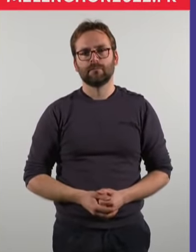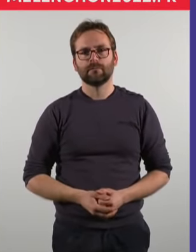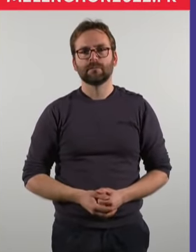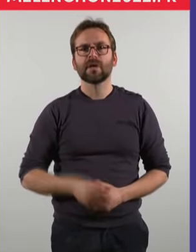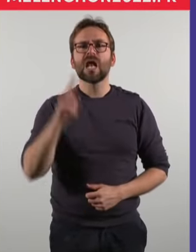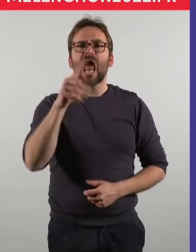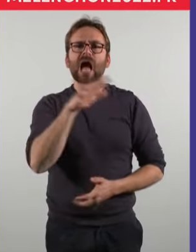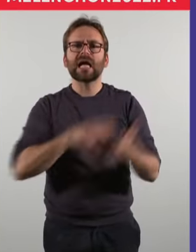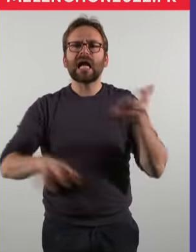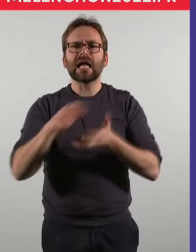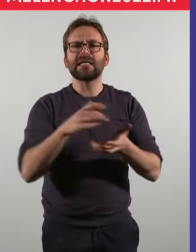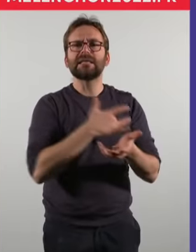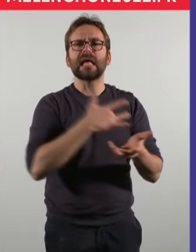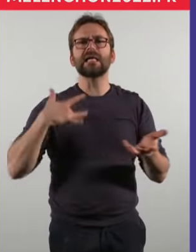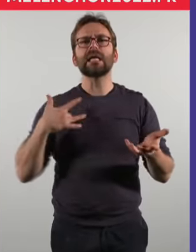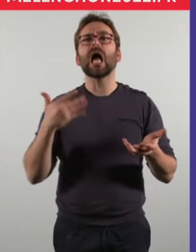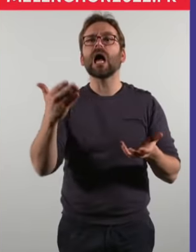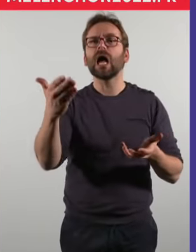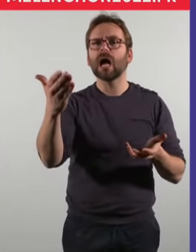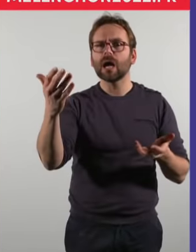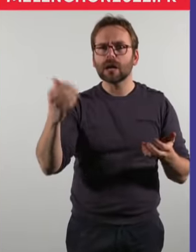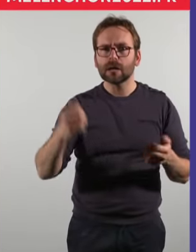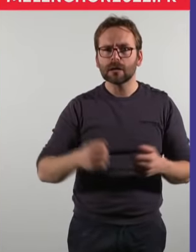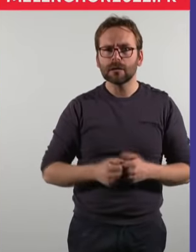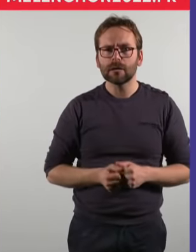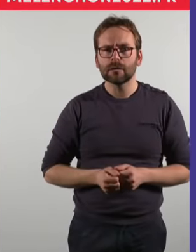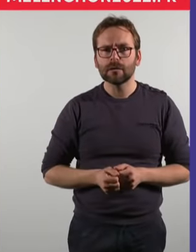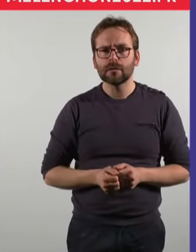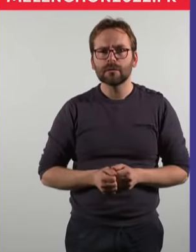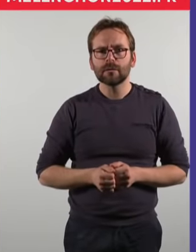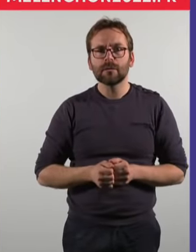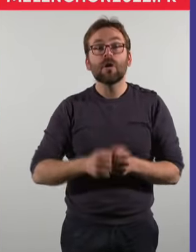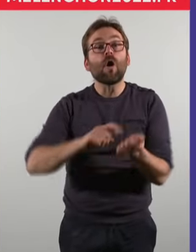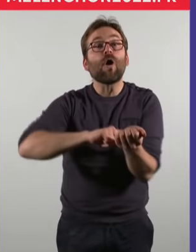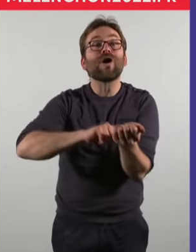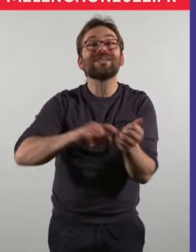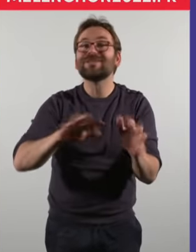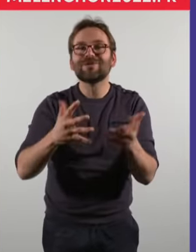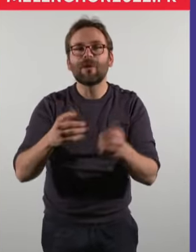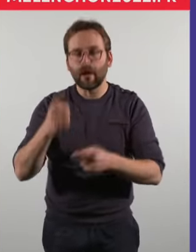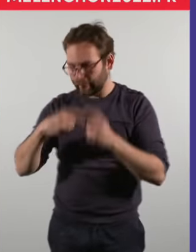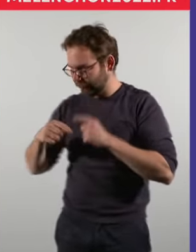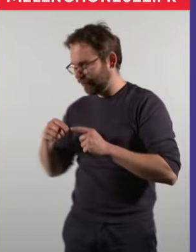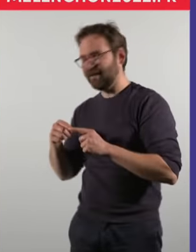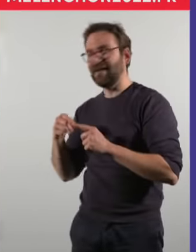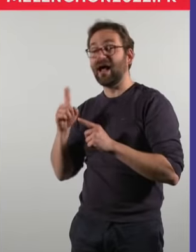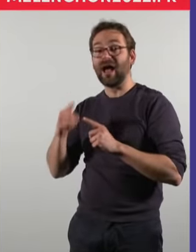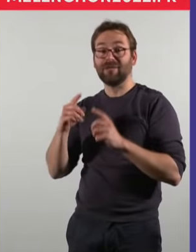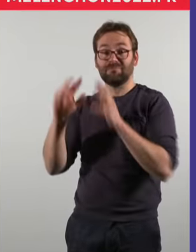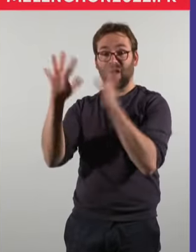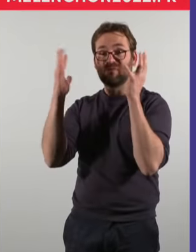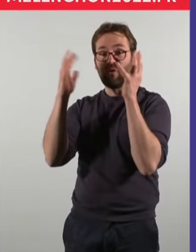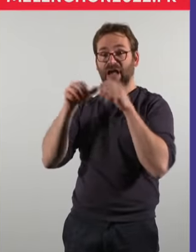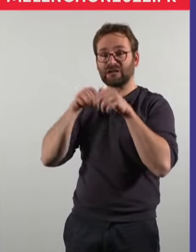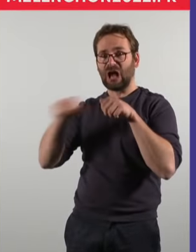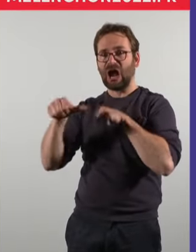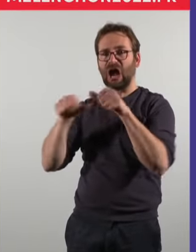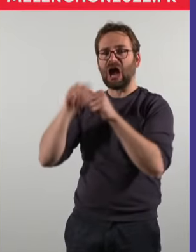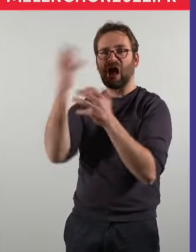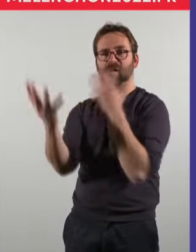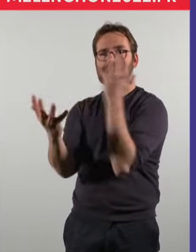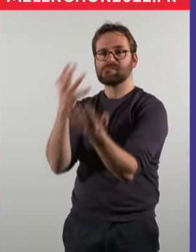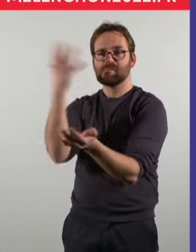La crise sanitaire n'a pas d'autre origine que la déforestation